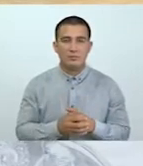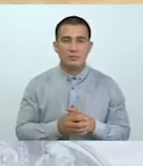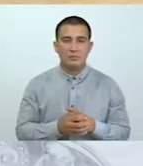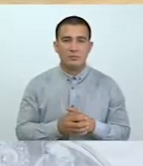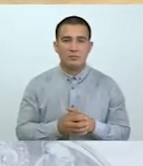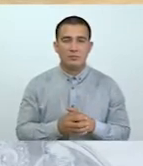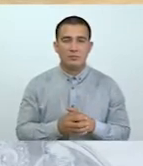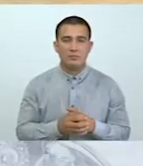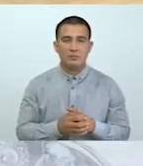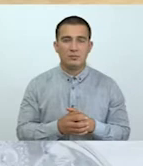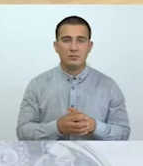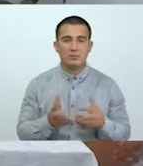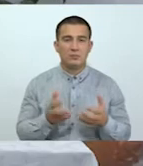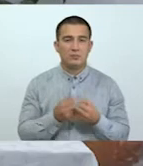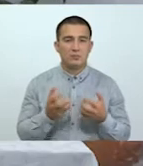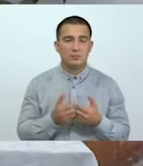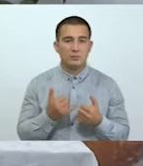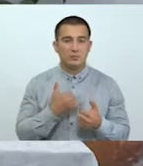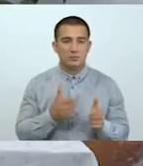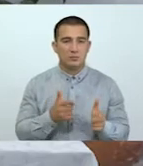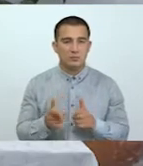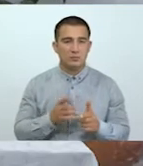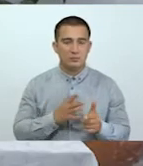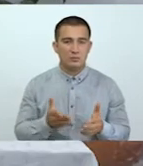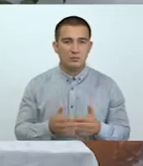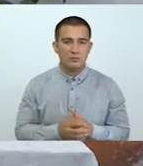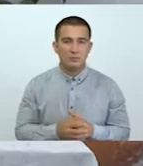Mana. Xamirimizni tayyorlab oldik.